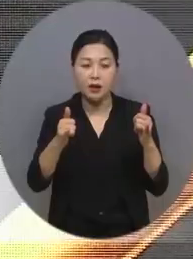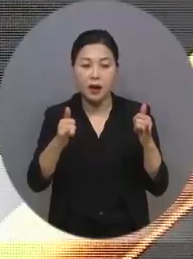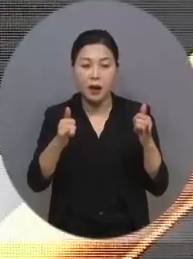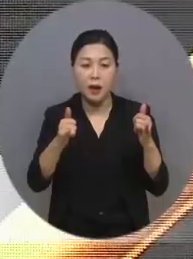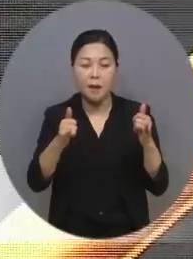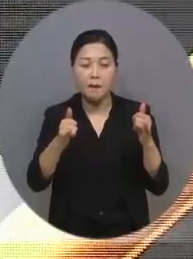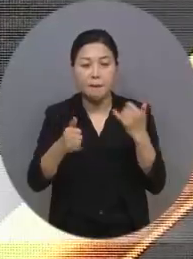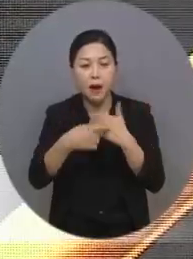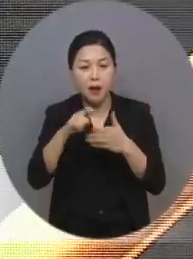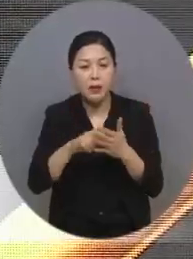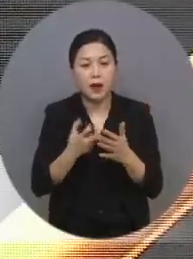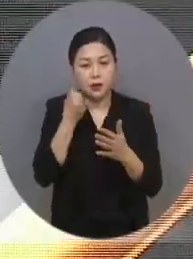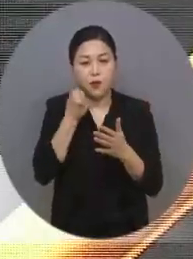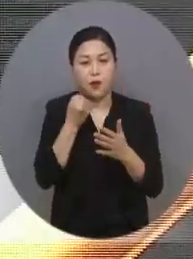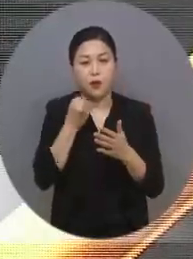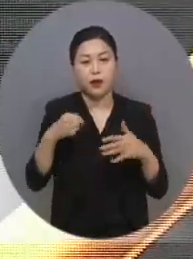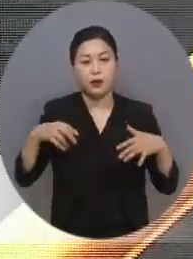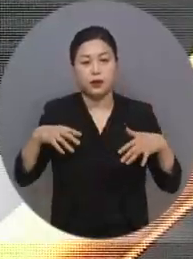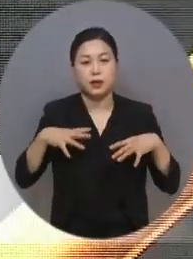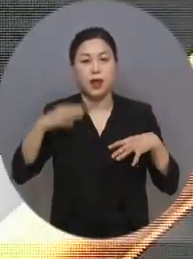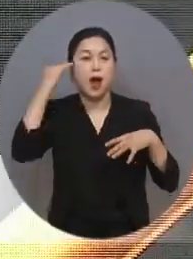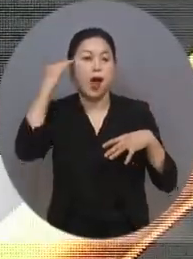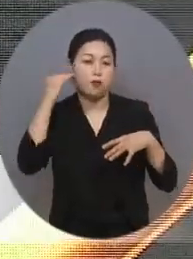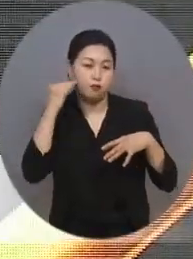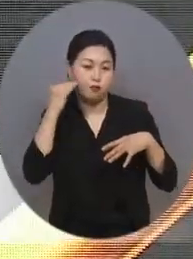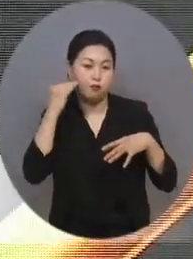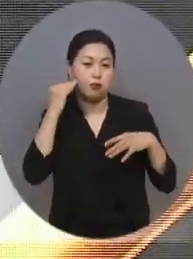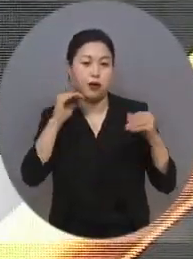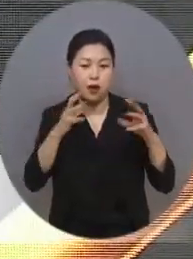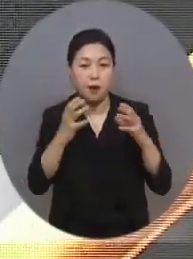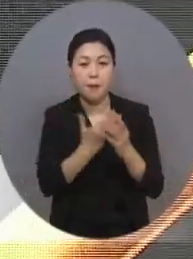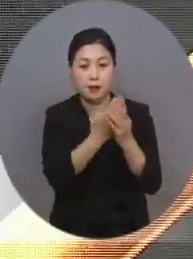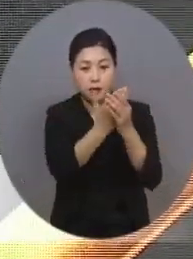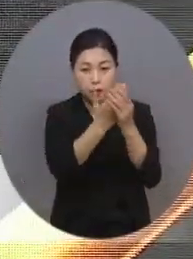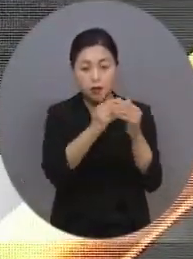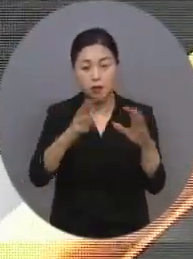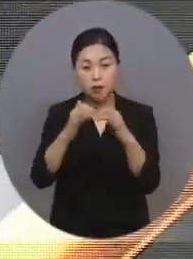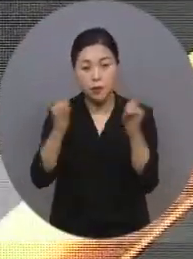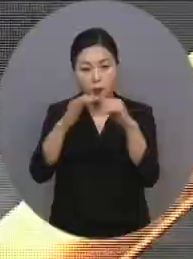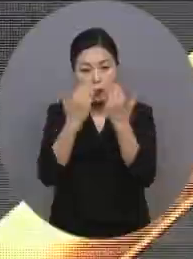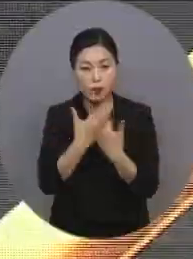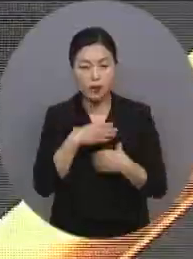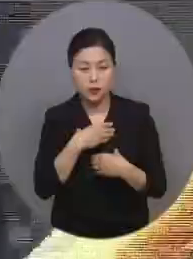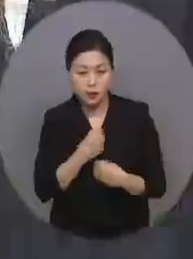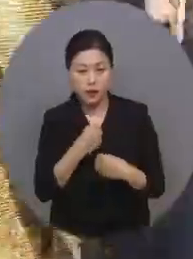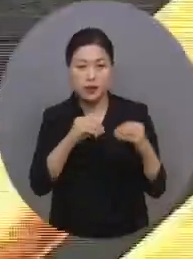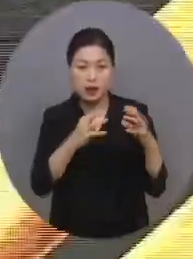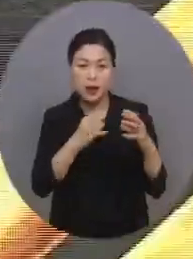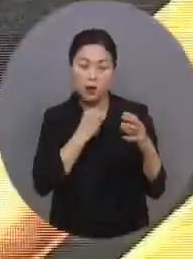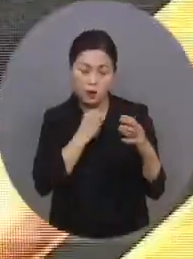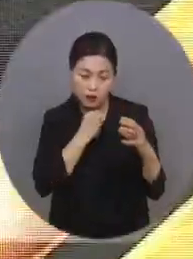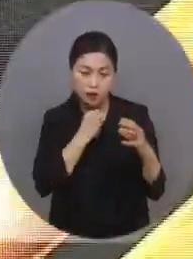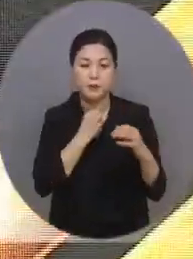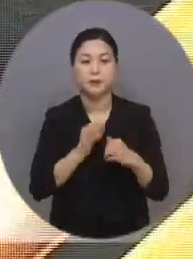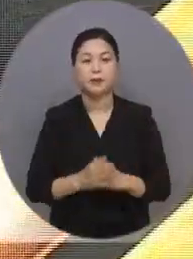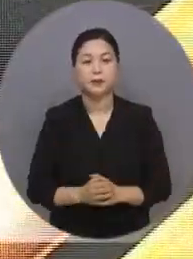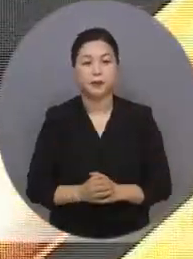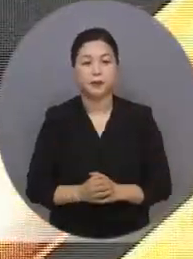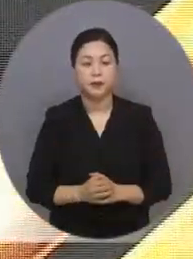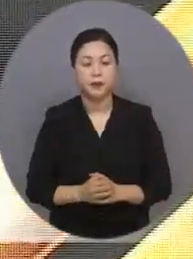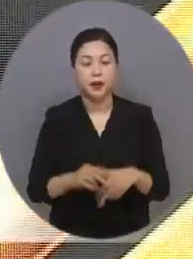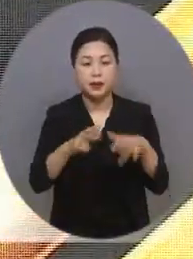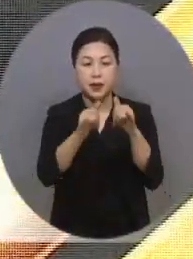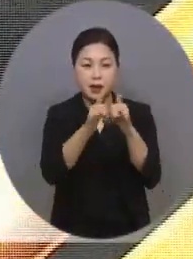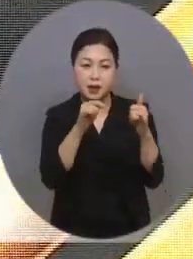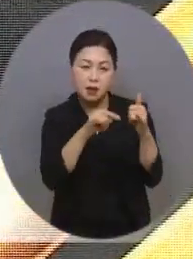나라를 번영하고 국민들 모두 안도하는 그런 나라 되기를 간절히 소망하고 이 인식 개선,